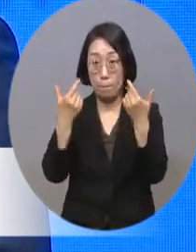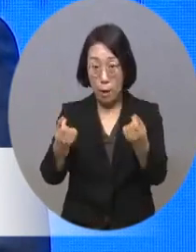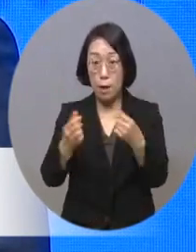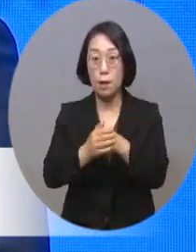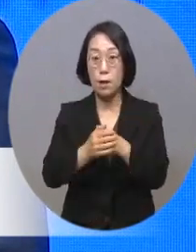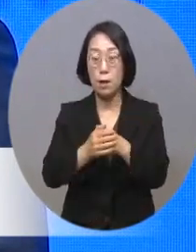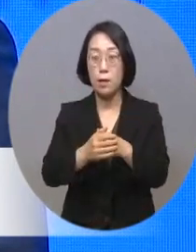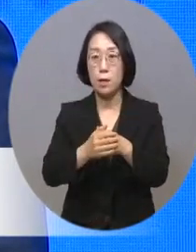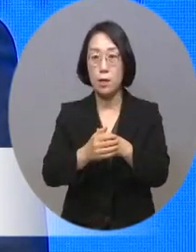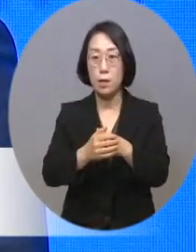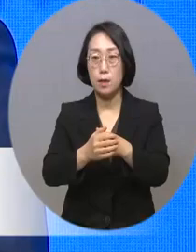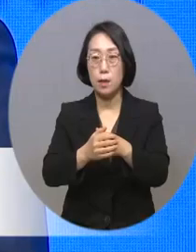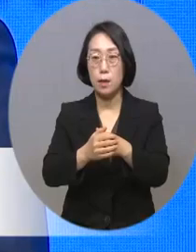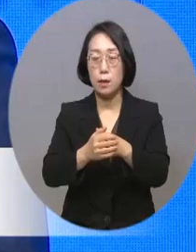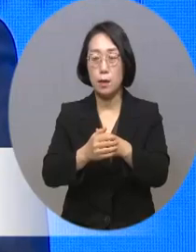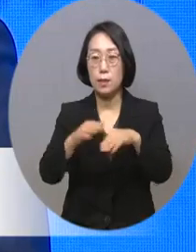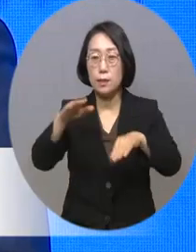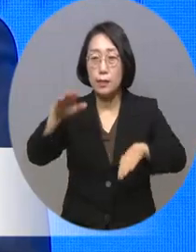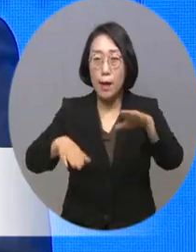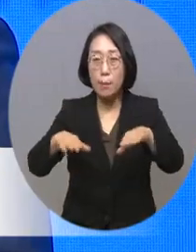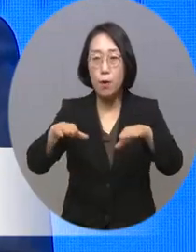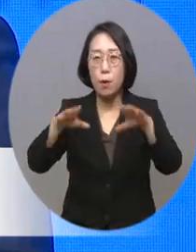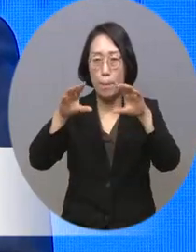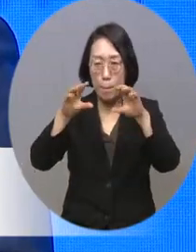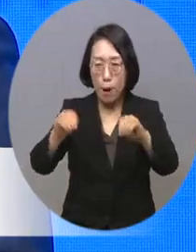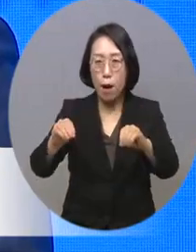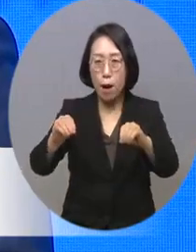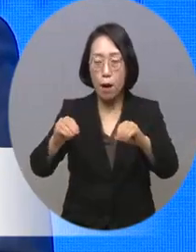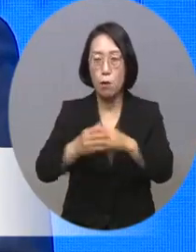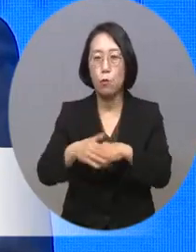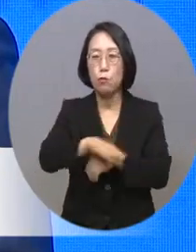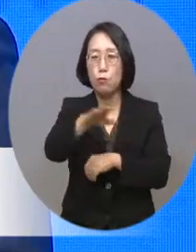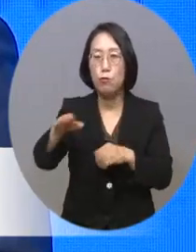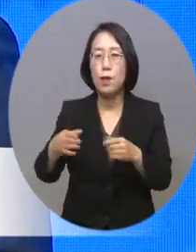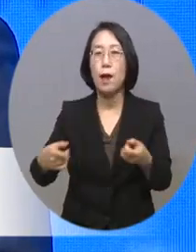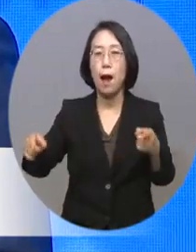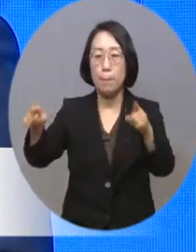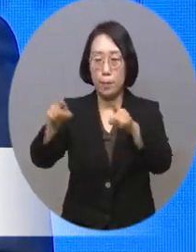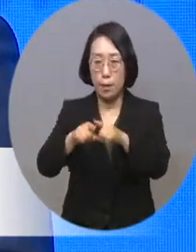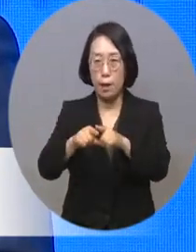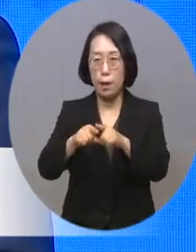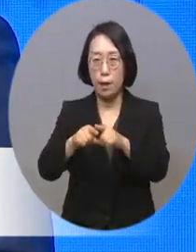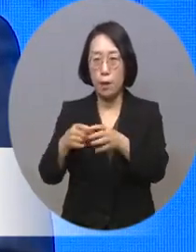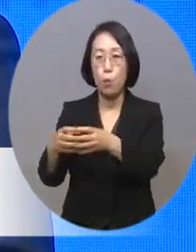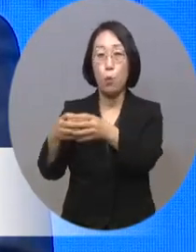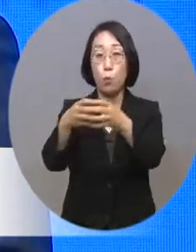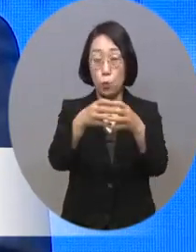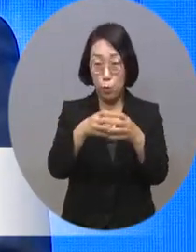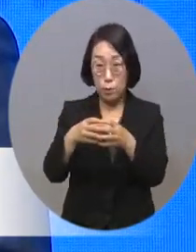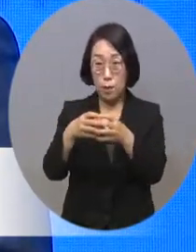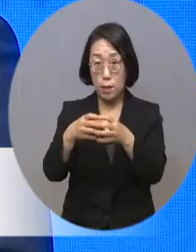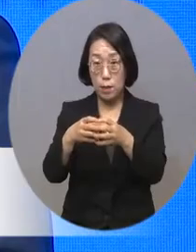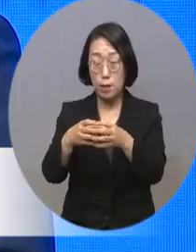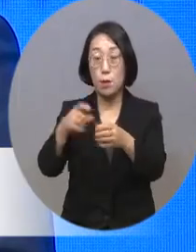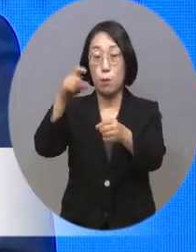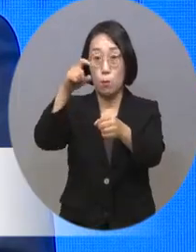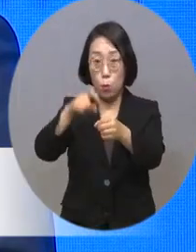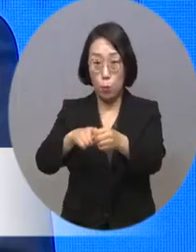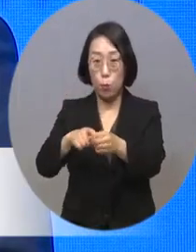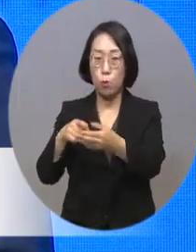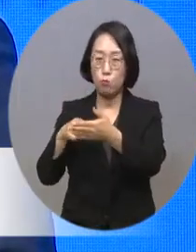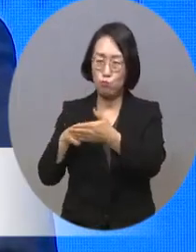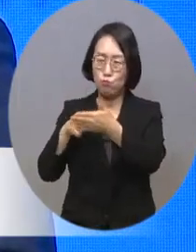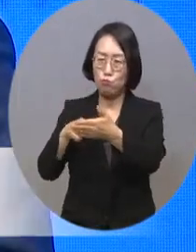장애인, 비장애인이라는 이 차별을 넘어 우리들이 함께 일꾸는 그런 공동체를 향해서